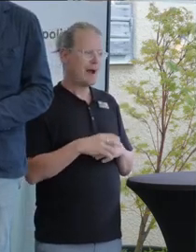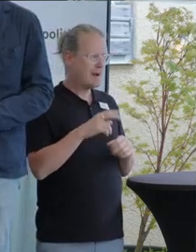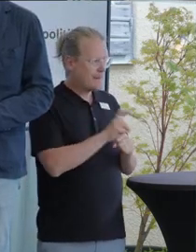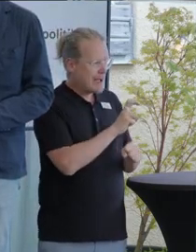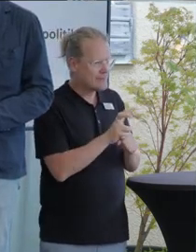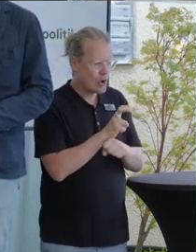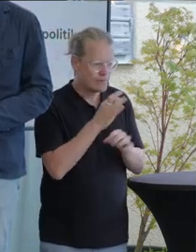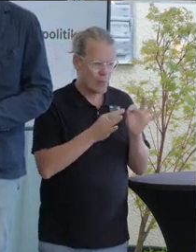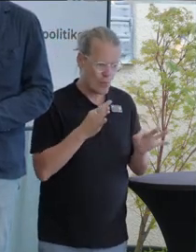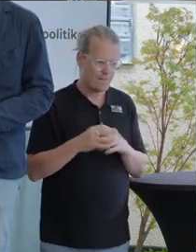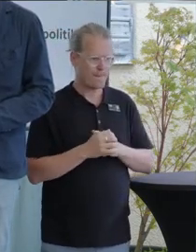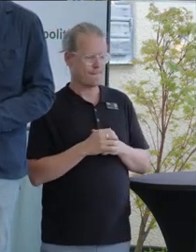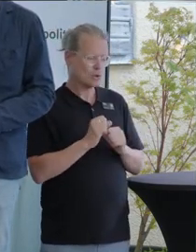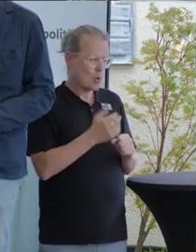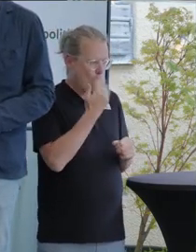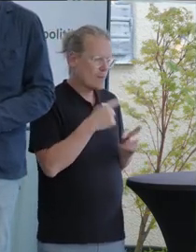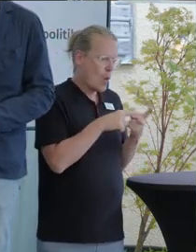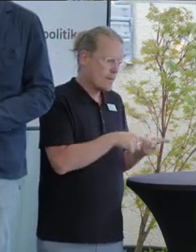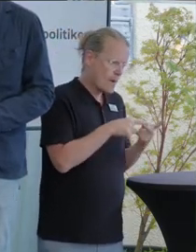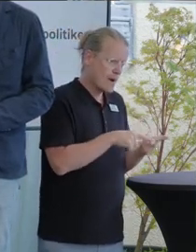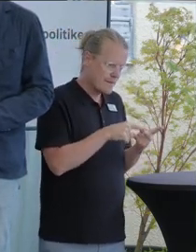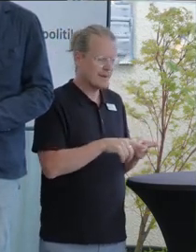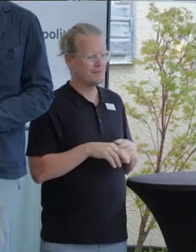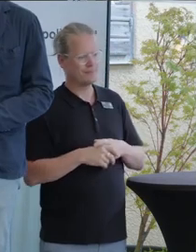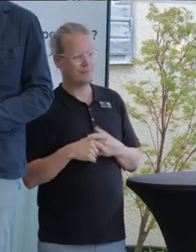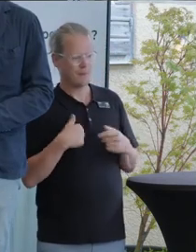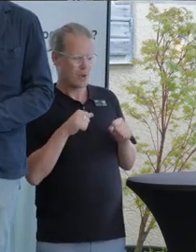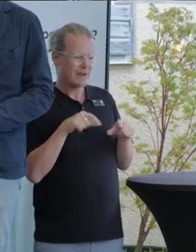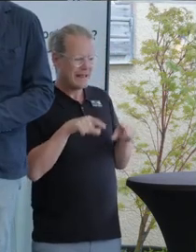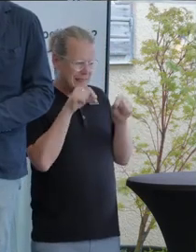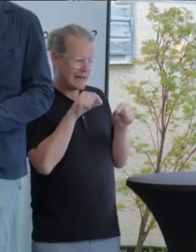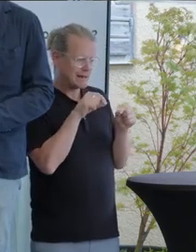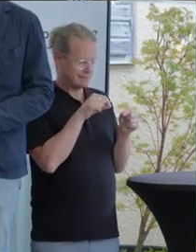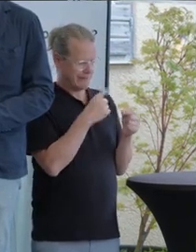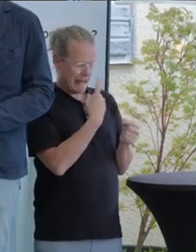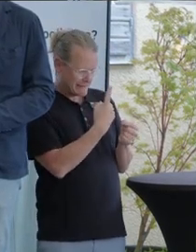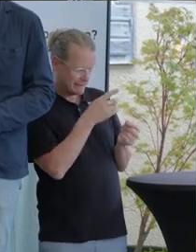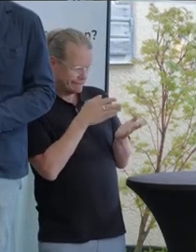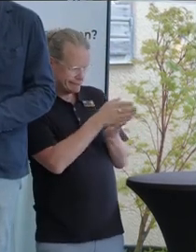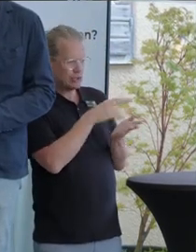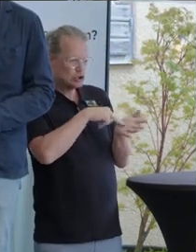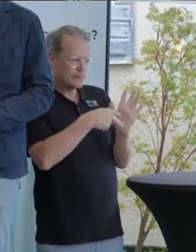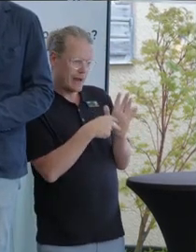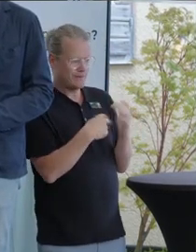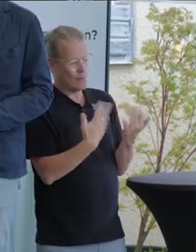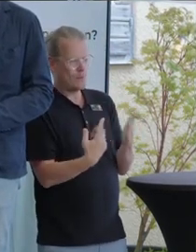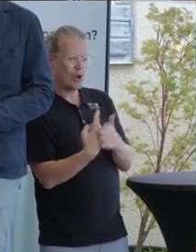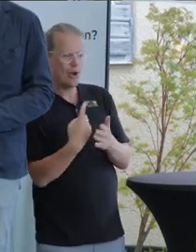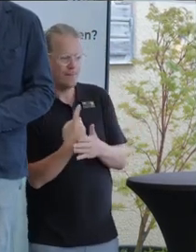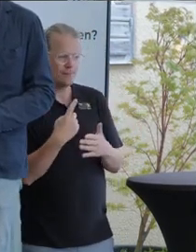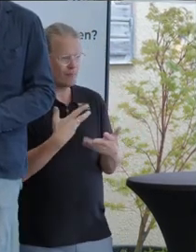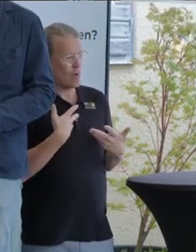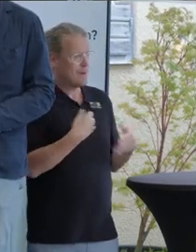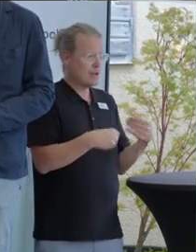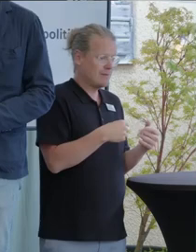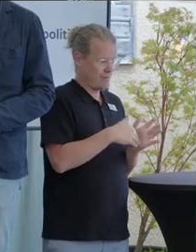Och då behöver vi hitta system för att säkerställa att man dels får tillgång till material för forskning och dels på något sätt